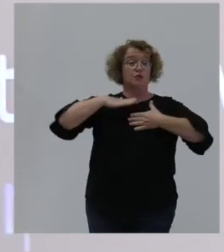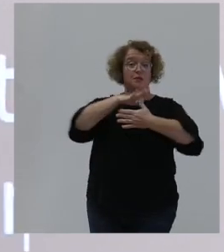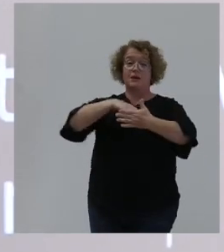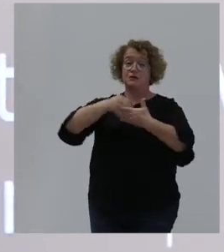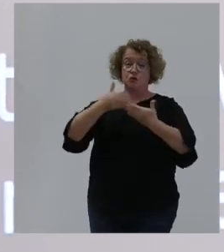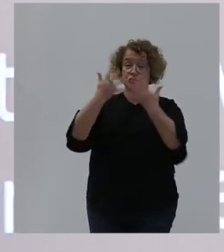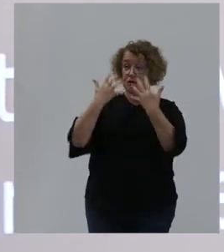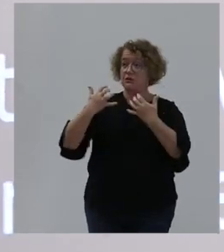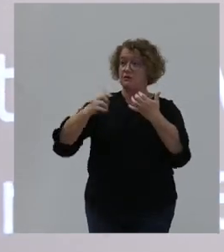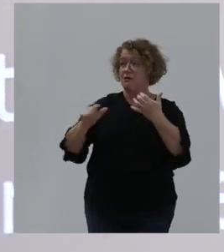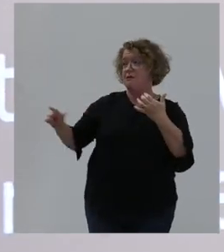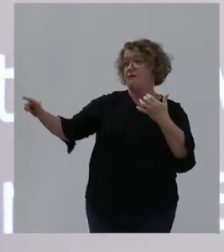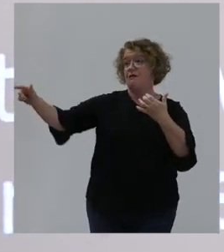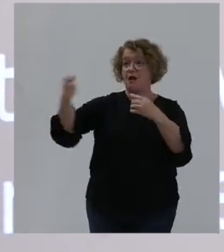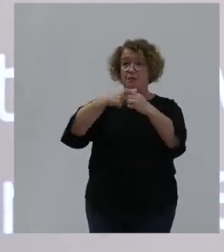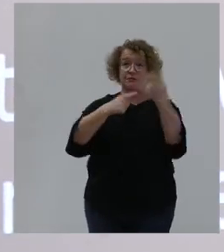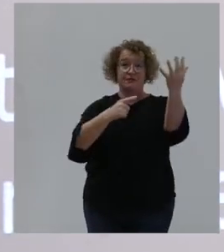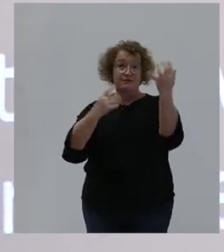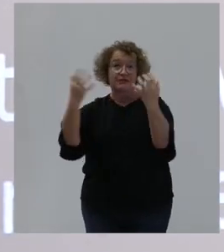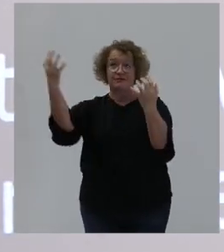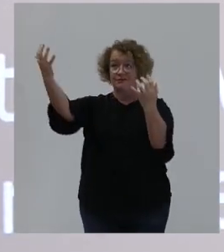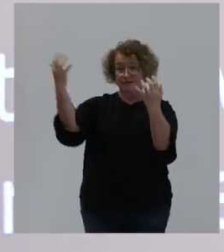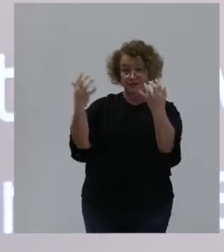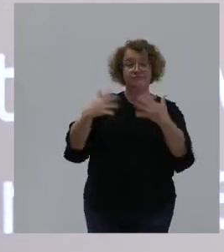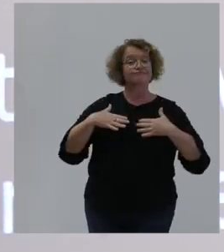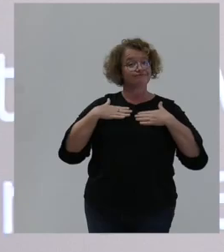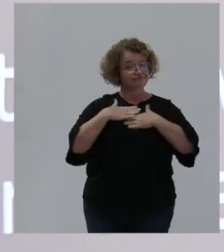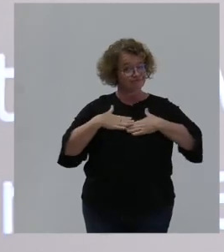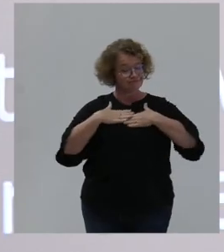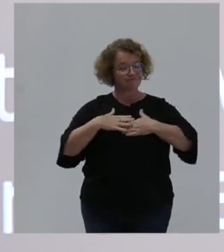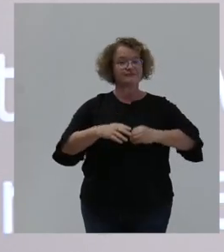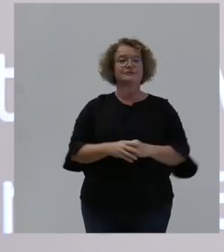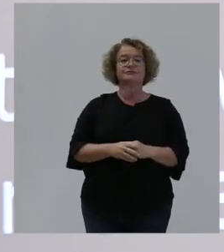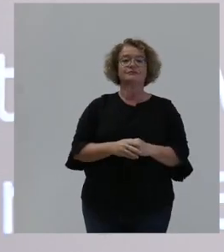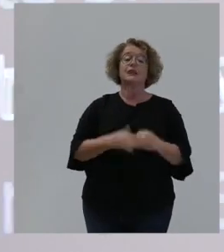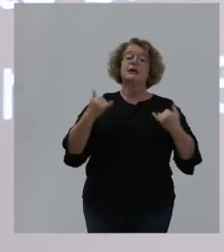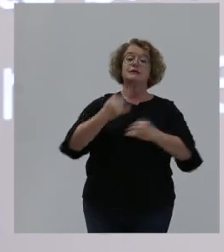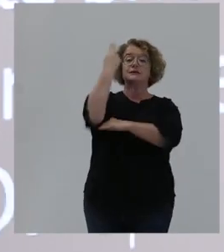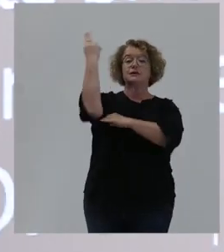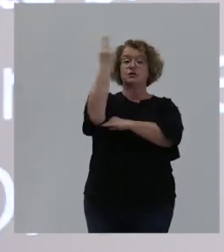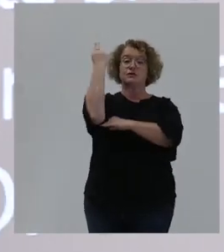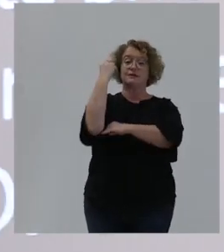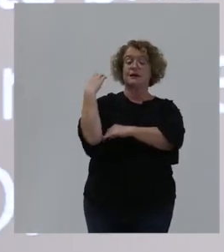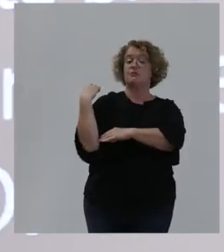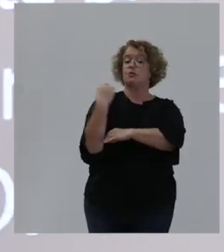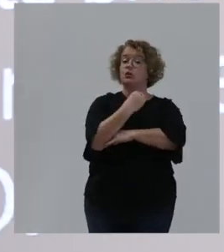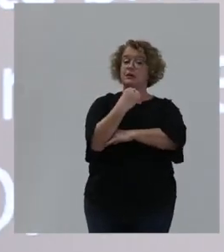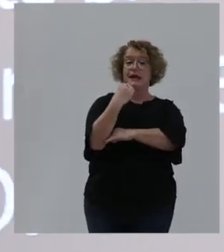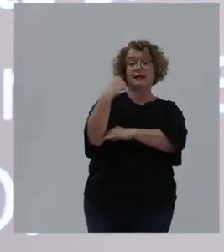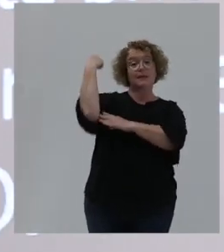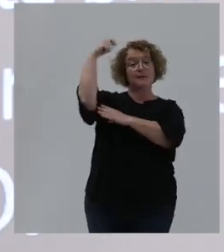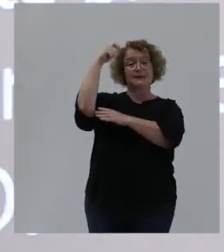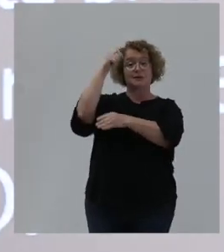de voir que l'amphi se remplit peu à peu. Dans le cadre des élections, donc pour la présidence de l'université et puis tout d'abord